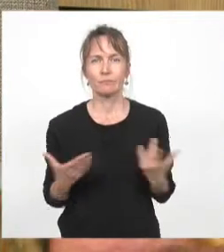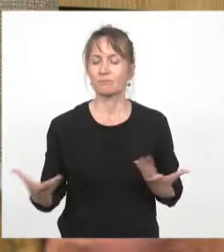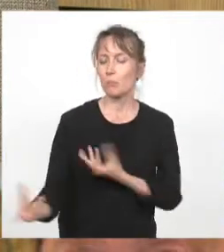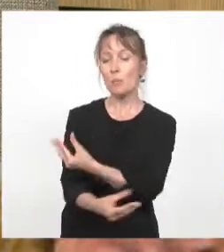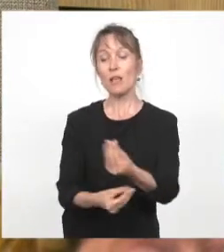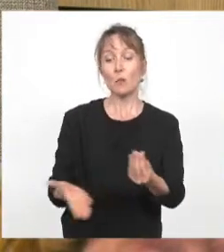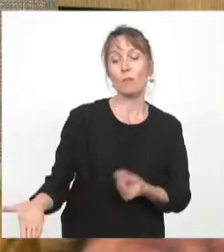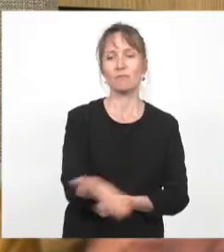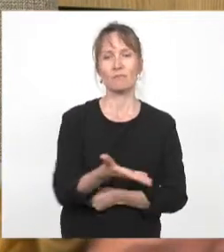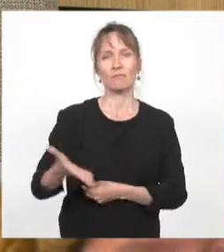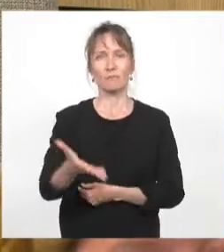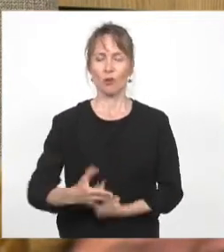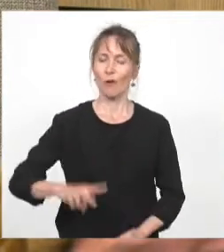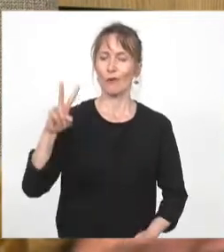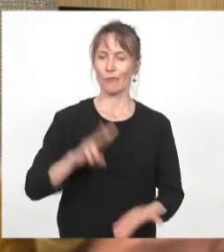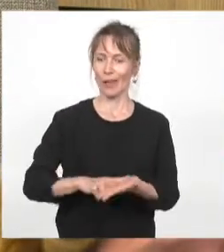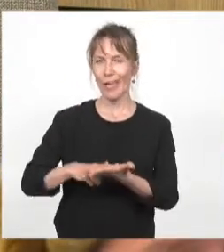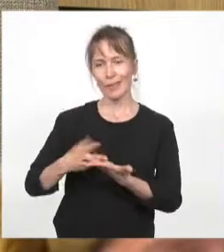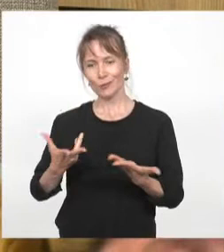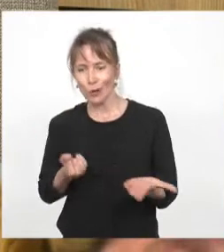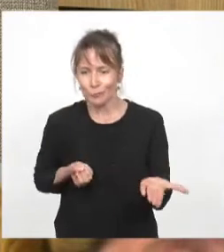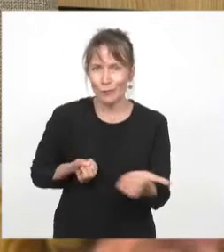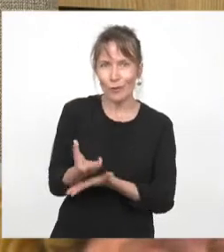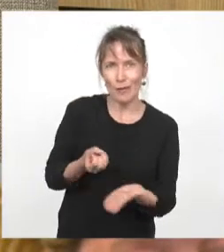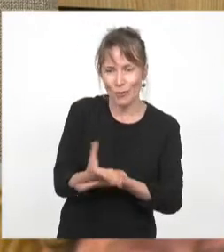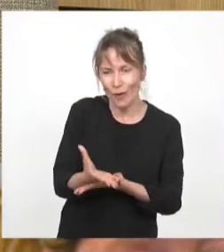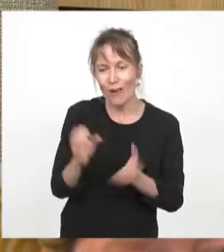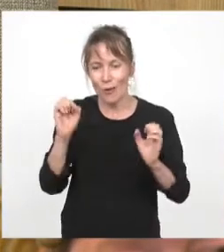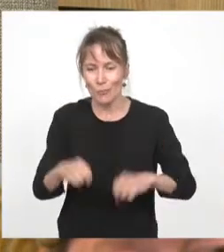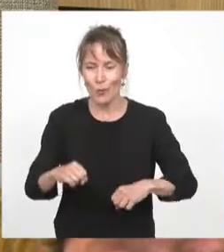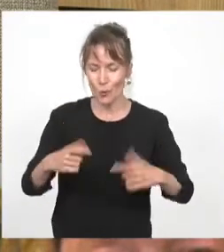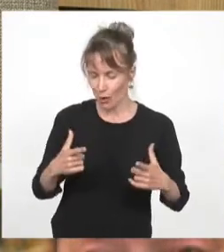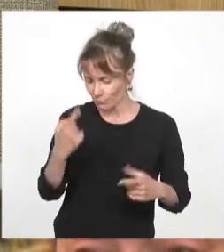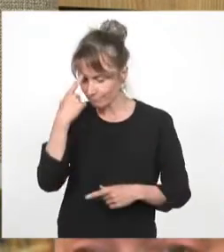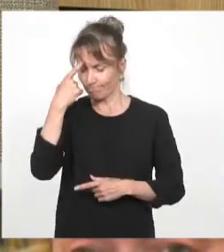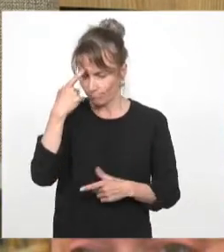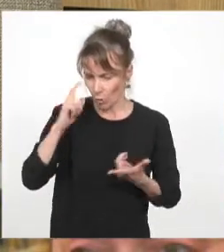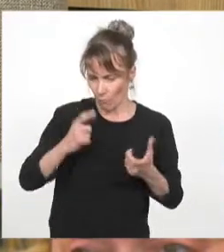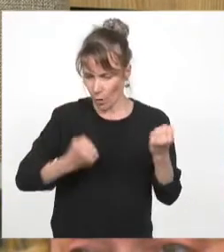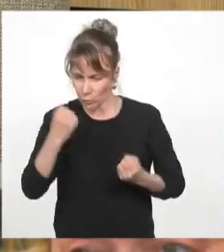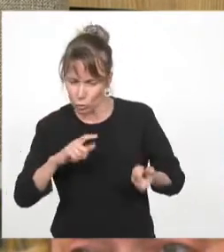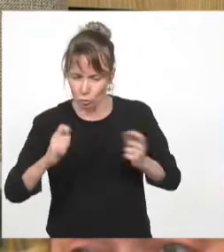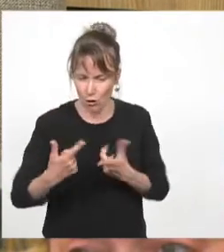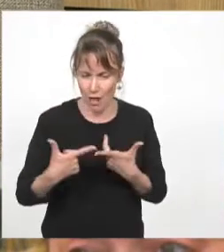et aux métropolitains leur permettant de faire des choix éclairés lors du renouvellement éventuel de leurs véhicules. La